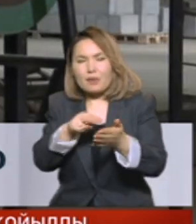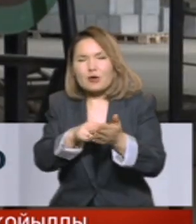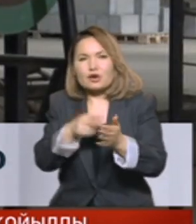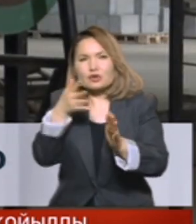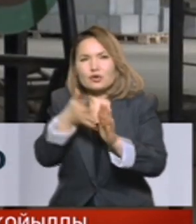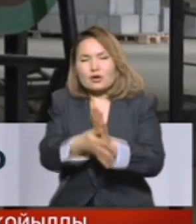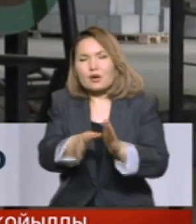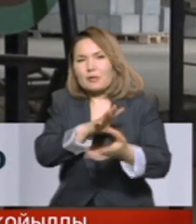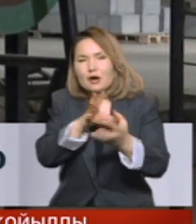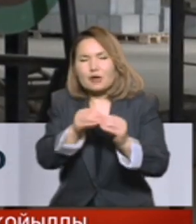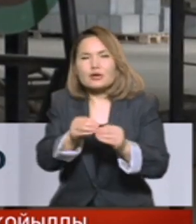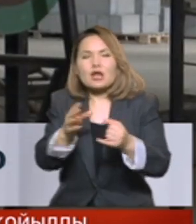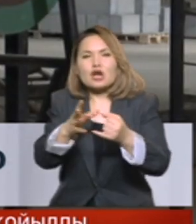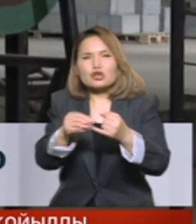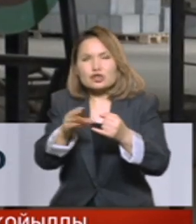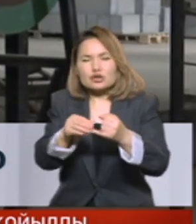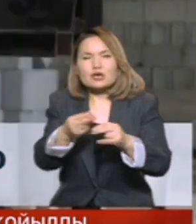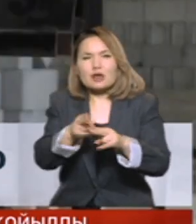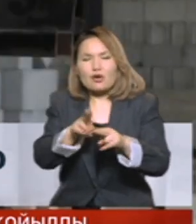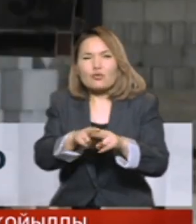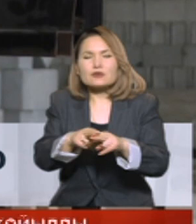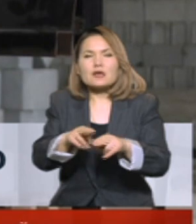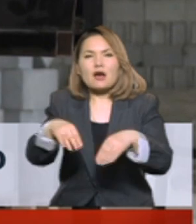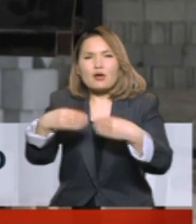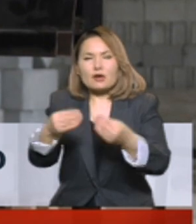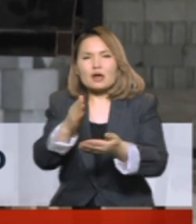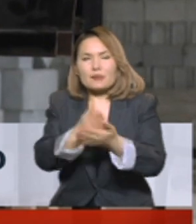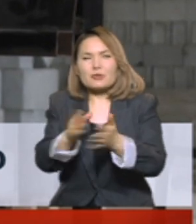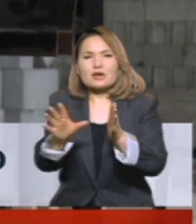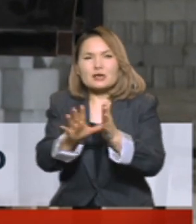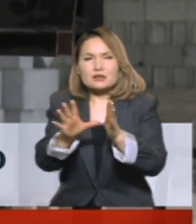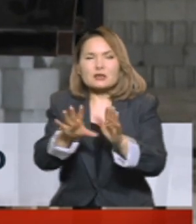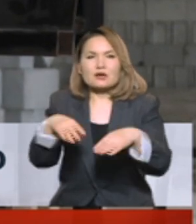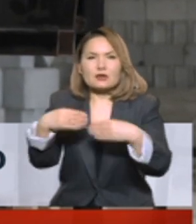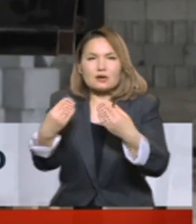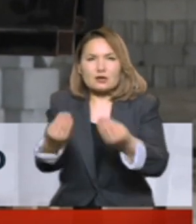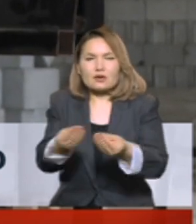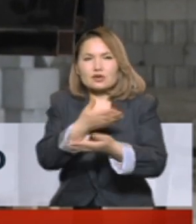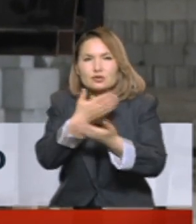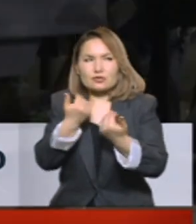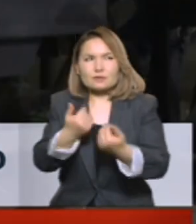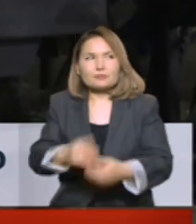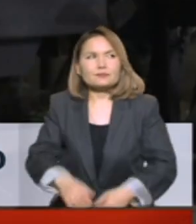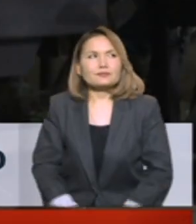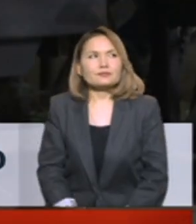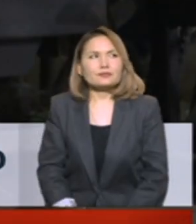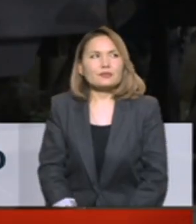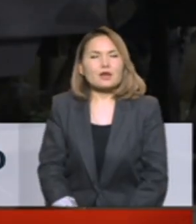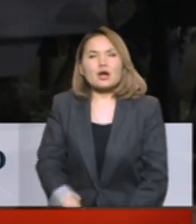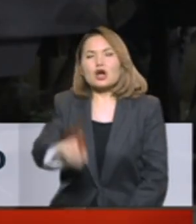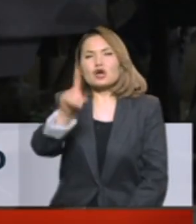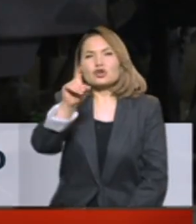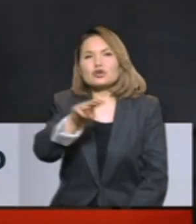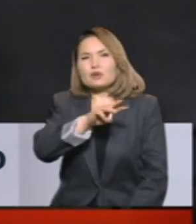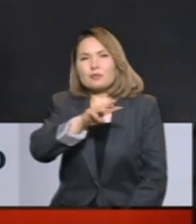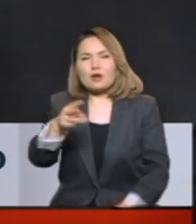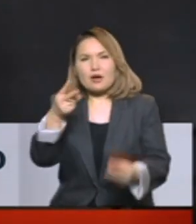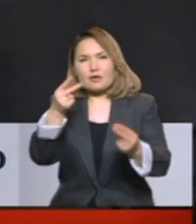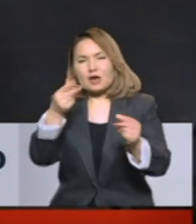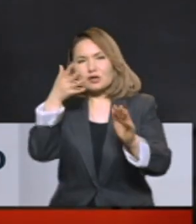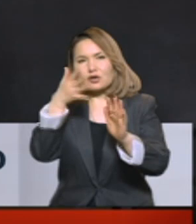құрайды. Жағдай жасалмағаннан бөлек әкімдік қызыл сызықтан берілді деп жерінің жартысын қайтарып алған. 100 миллионға жуық қаржы салынды.